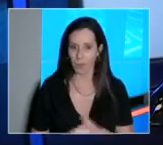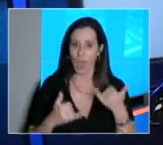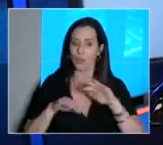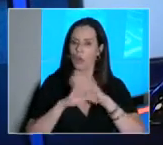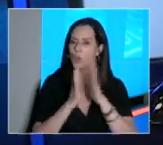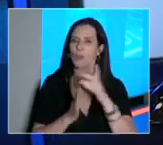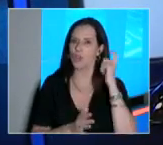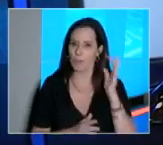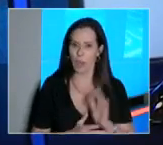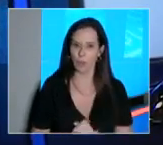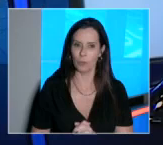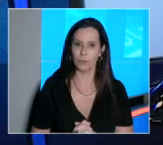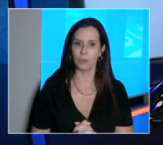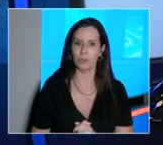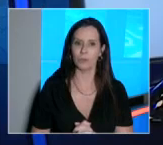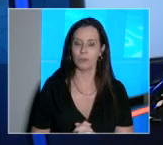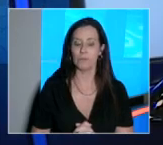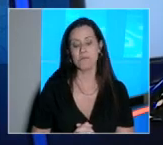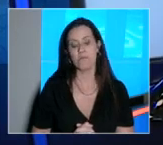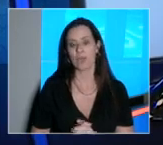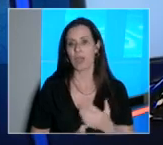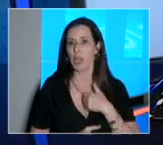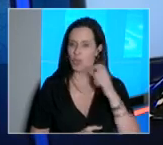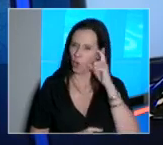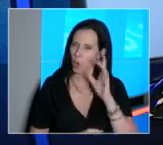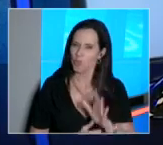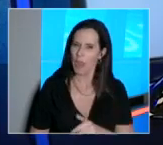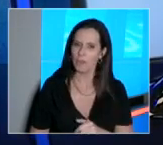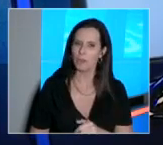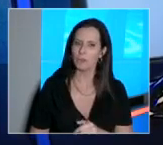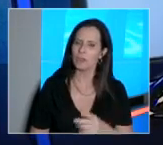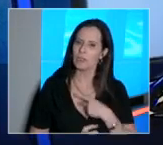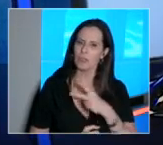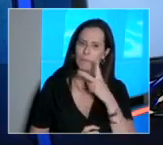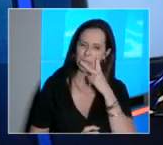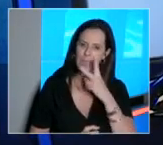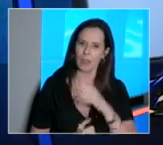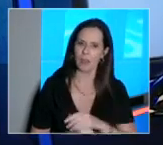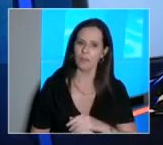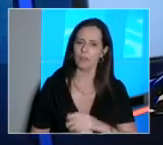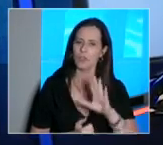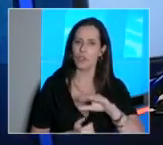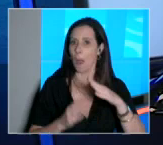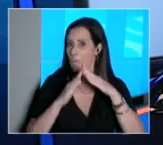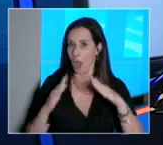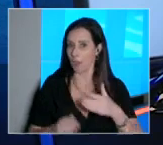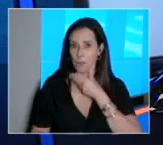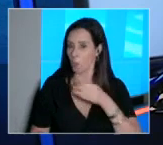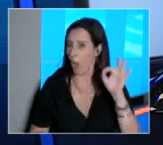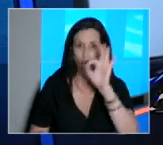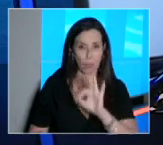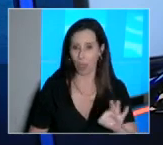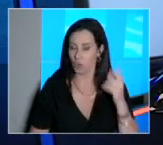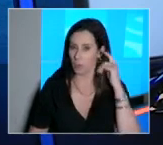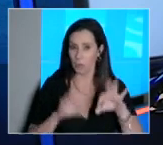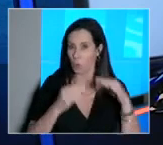כל מה ששמענו פה, משלב, אני חושב על זה, אני מסתכל על גונדר, יש מחנה, ואני שומע